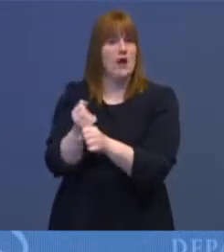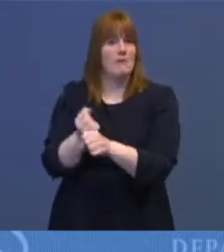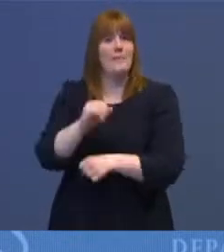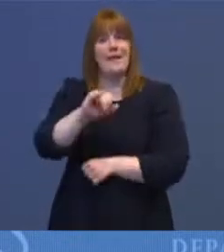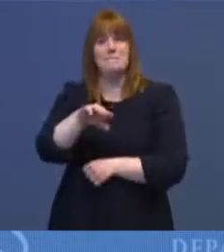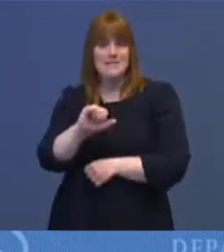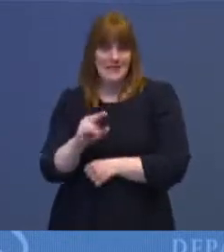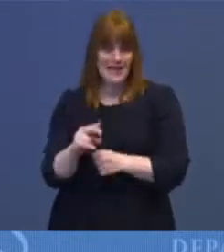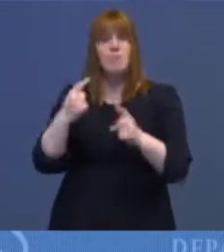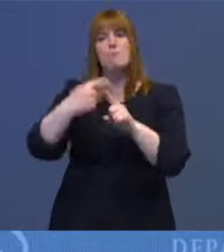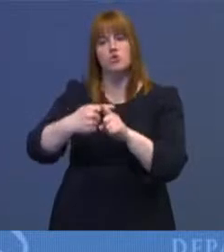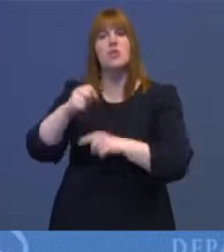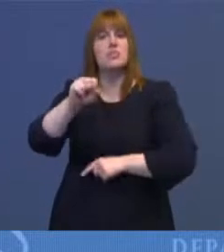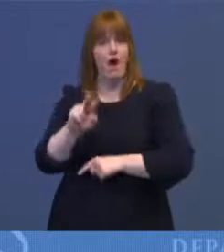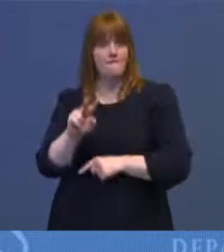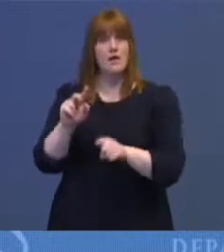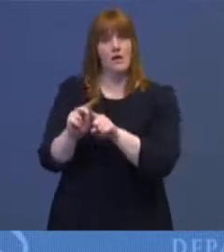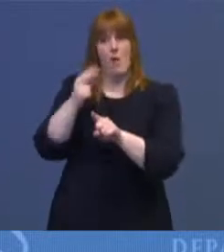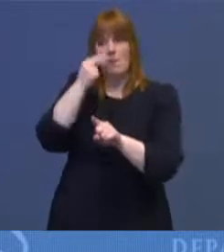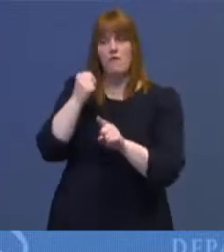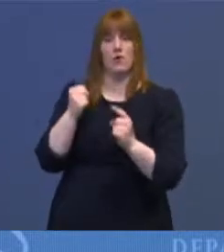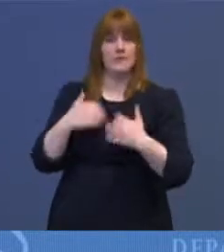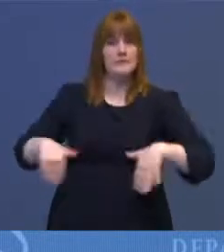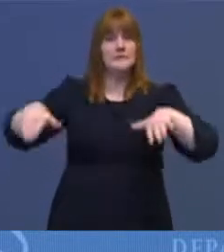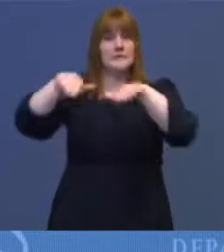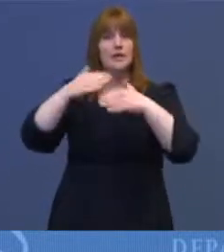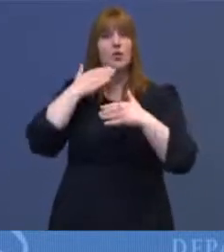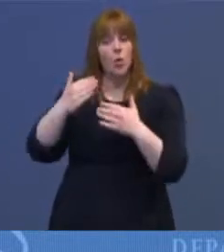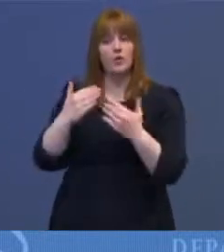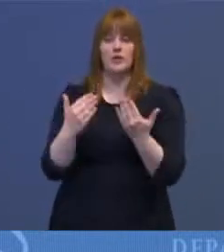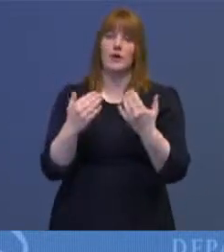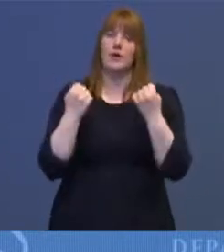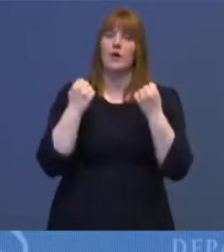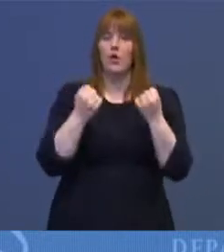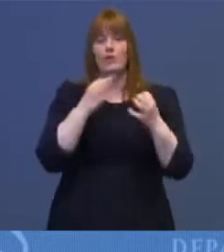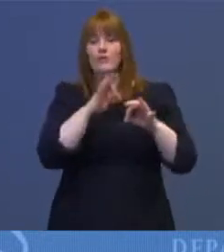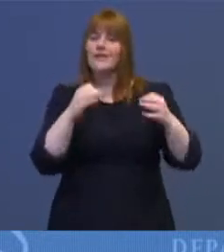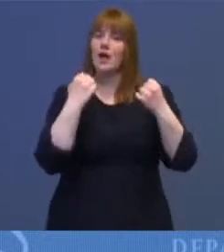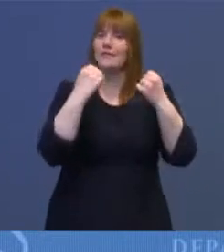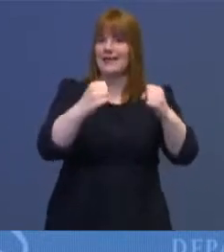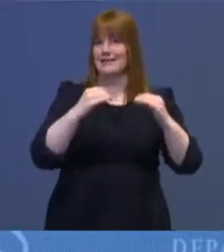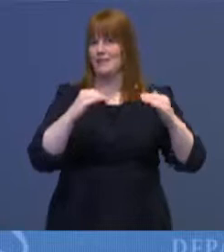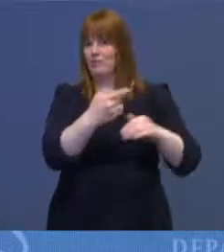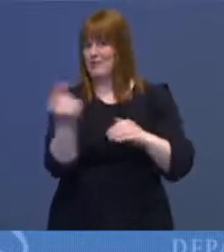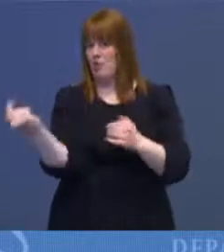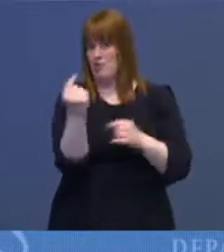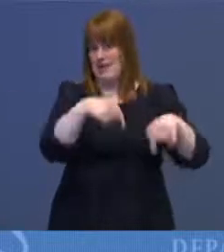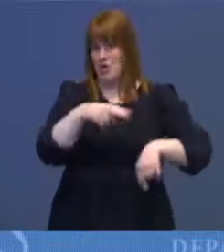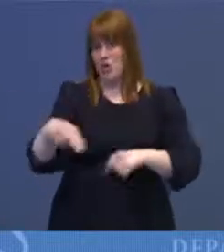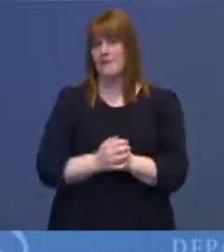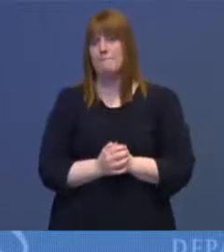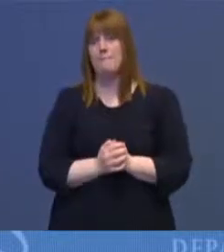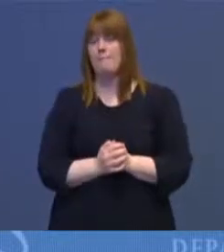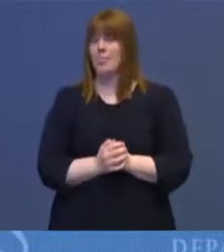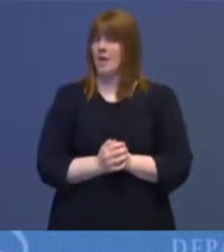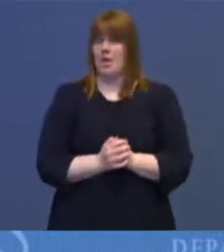gode møteplasser på lokalt nivå, som gir mulighet til arbeid og aktivitet for de som kommer til Norge. Uansett om flyktninger